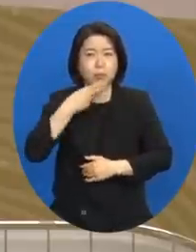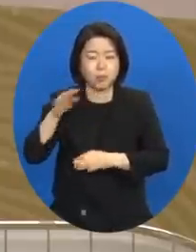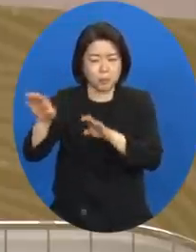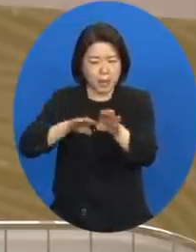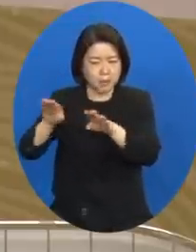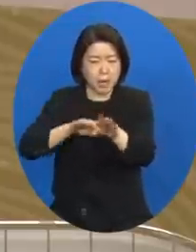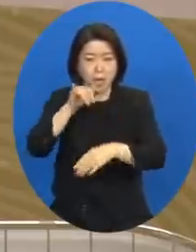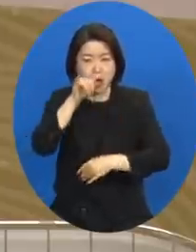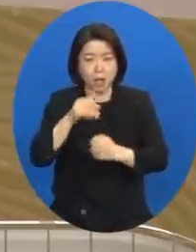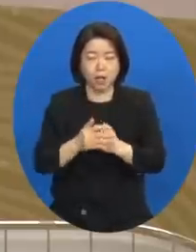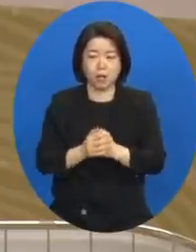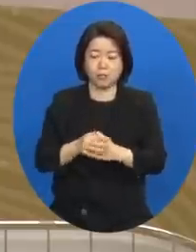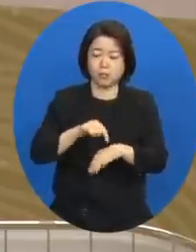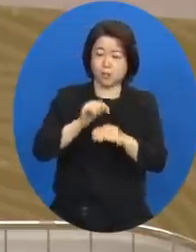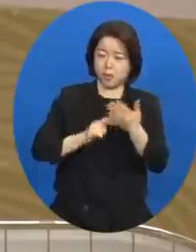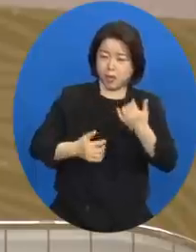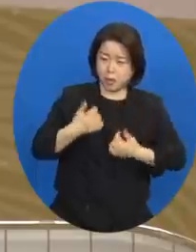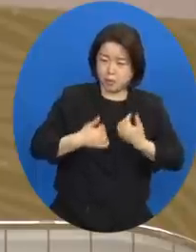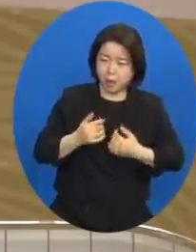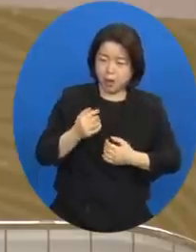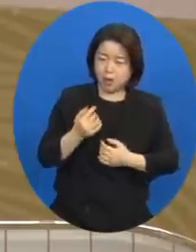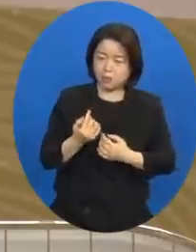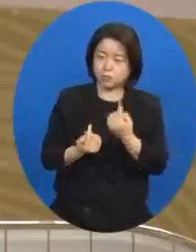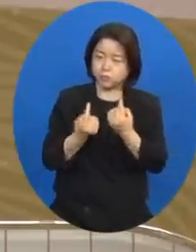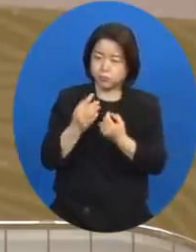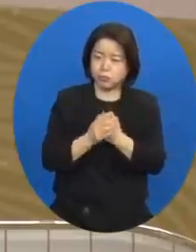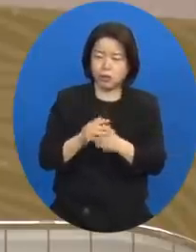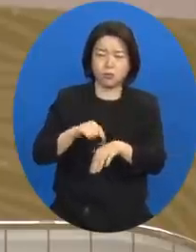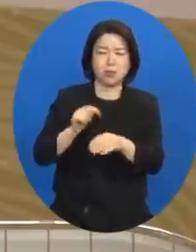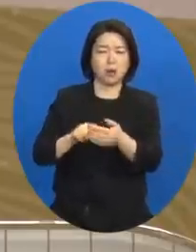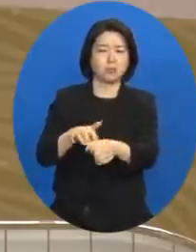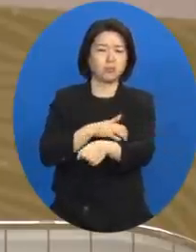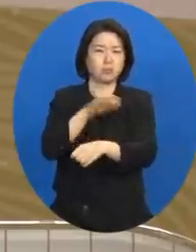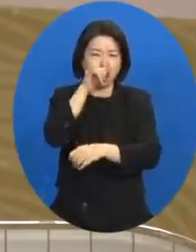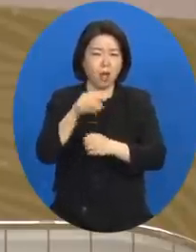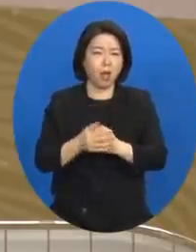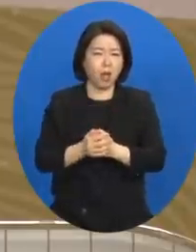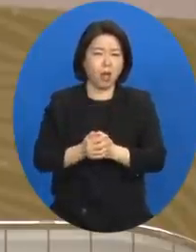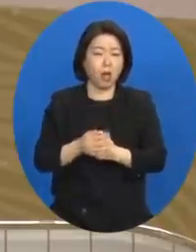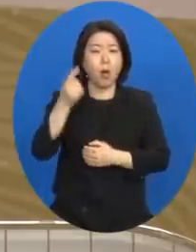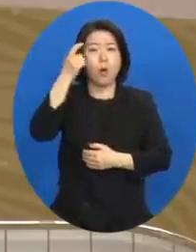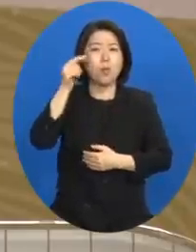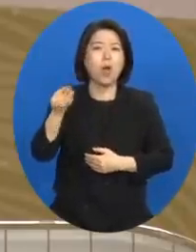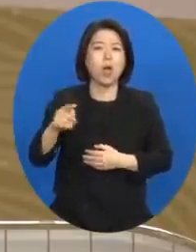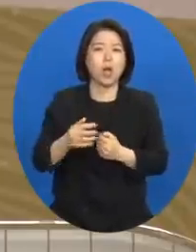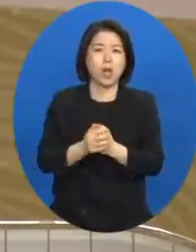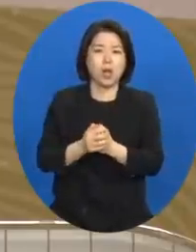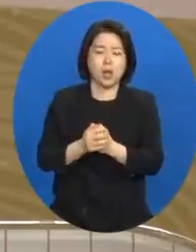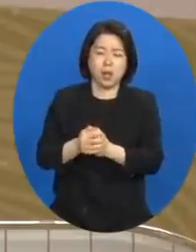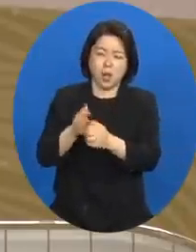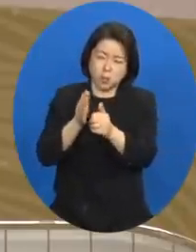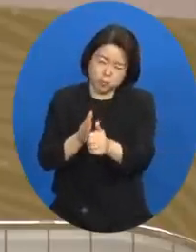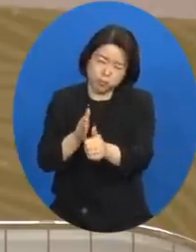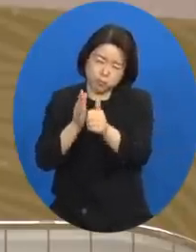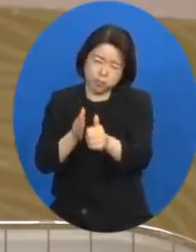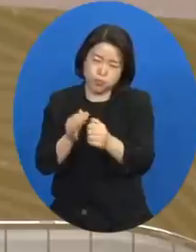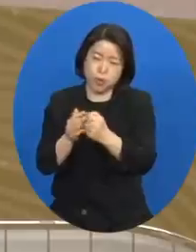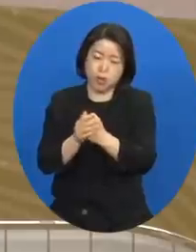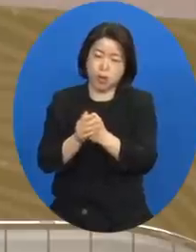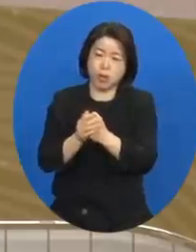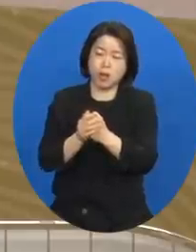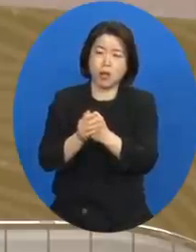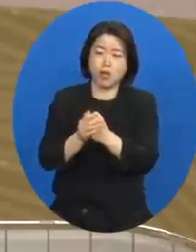근데 마음에 반가운 마음보다는 너무 불편하더래요. 그분이 그렇게 사정사정을 해서 교회의 중요한